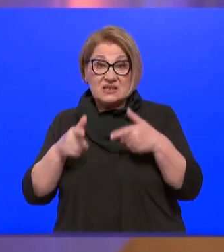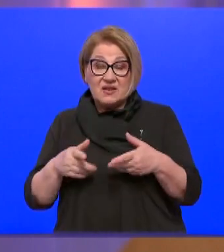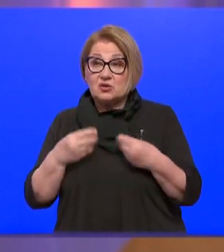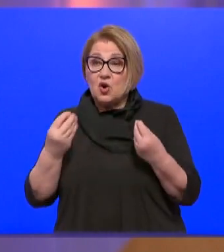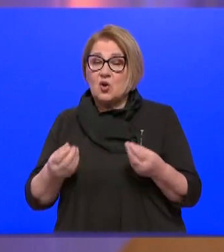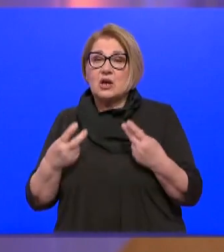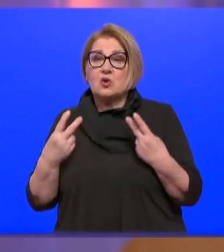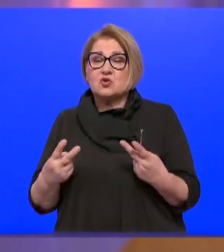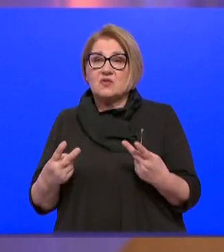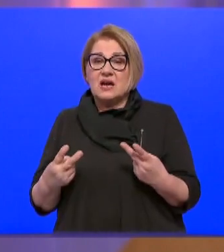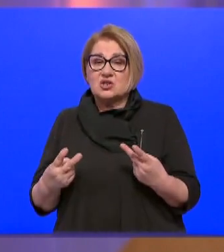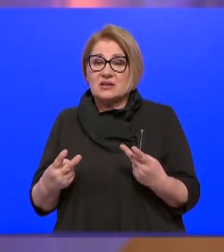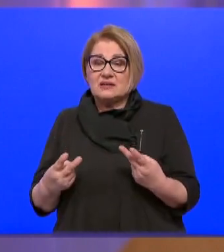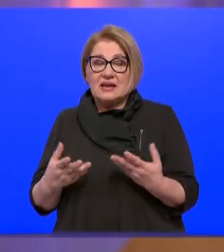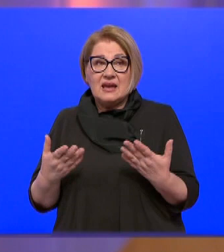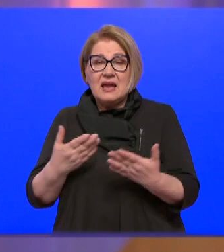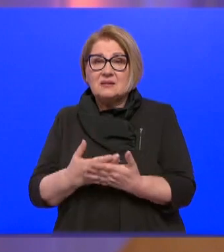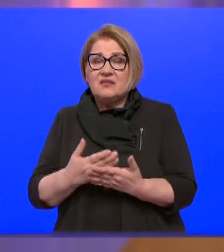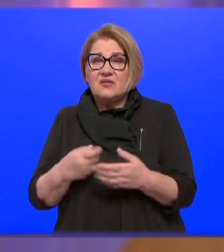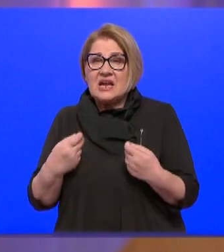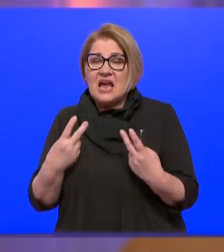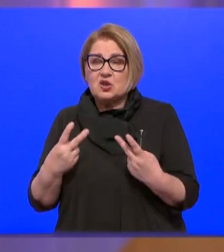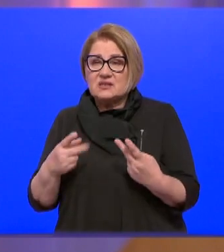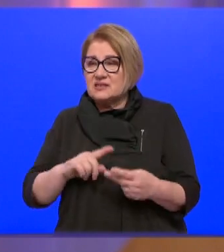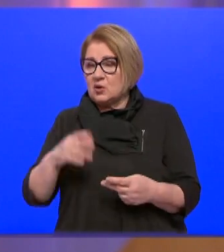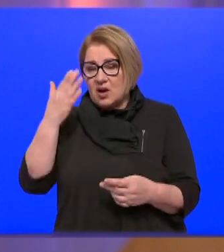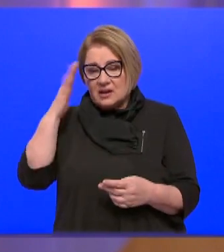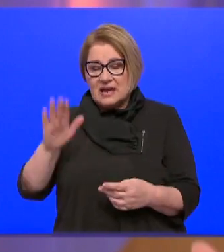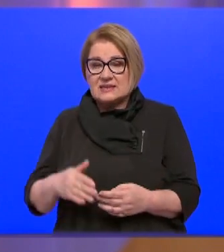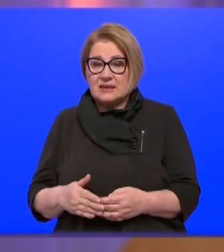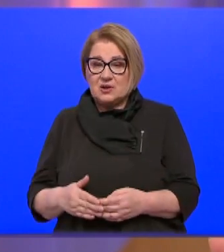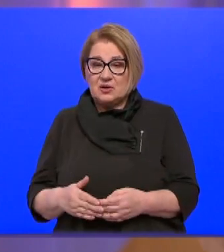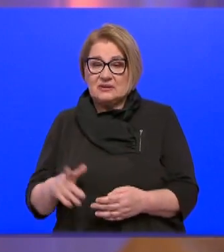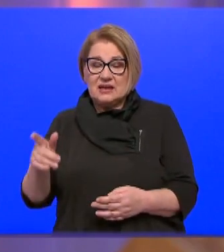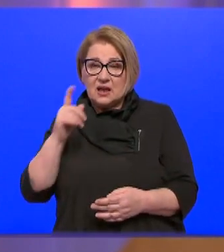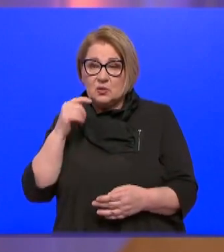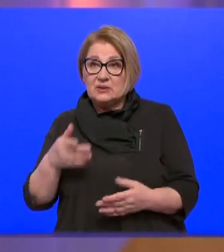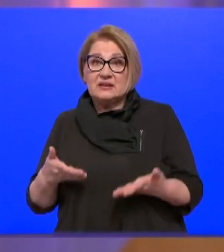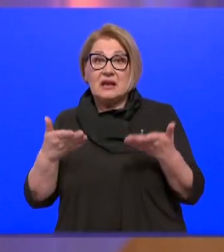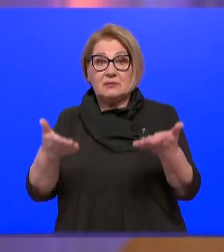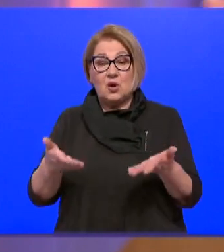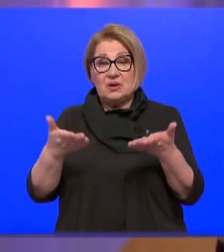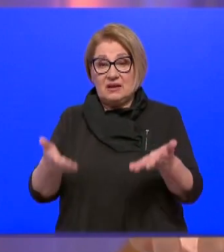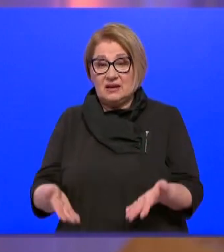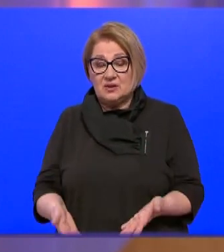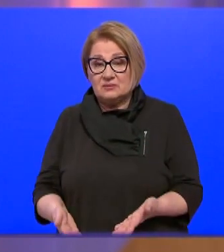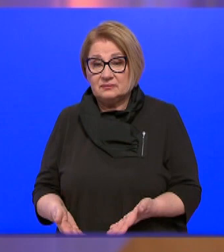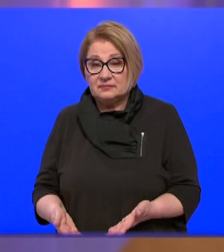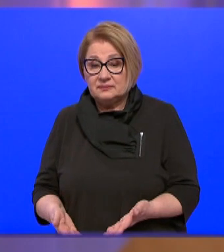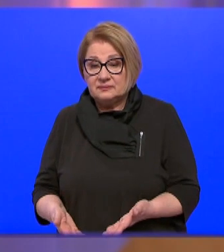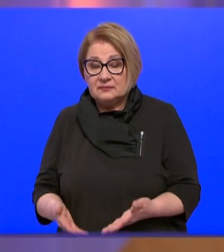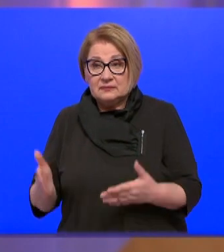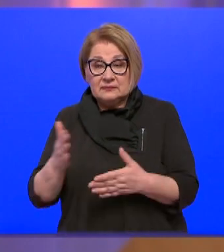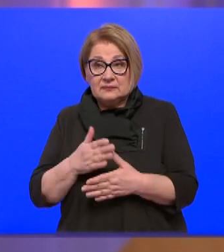su toliko važne, ti biseri za koje ne bi znali da ljudi ih nominiraju i međusobno